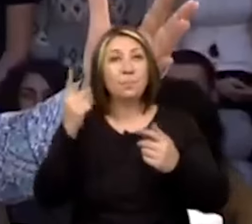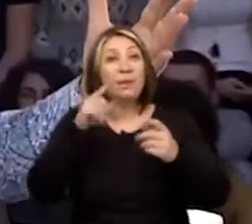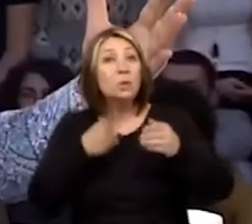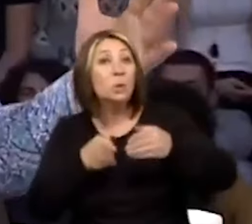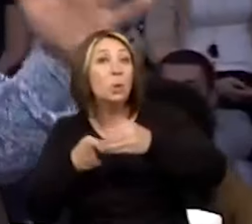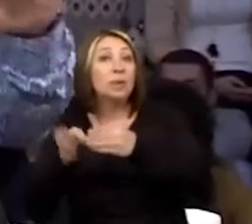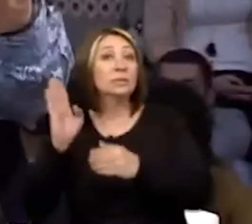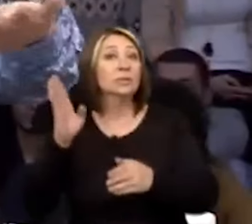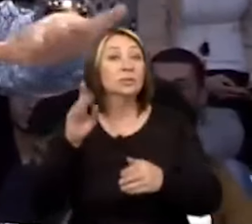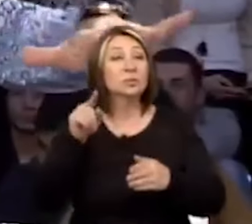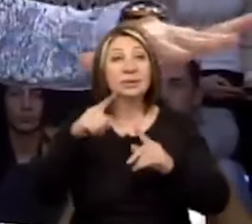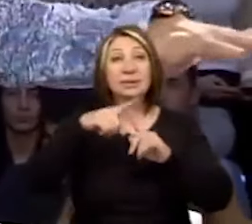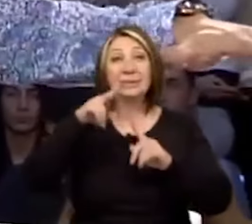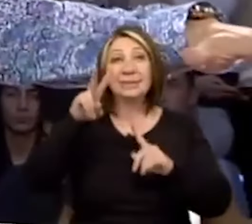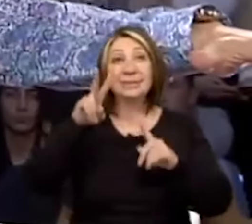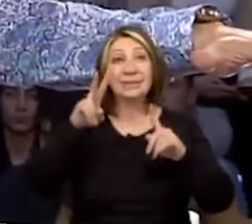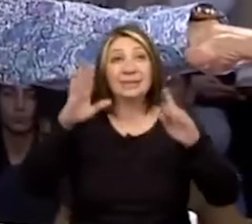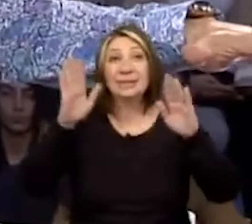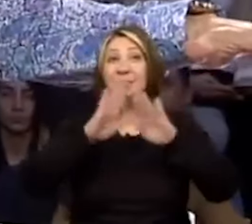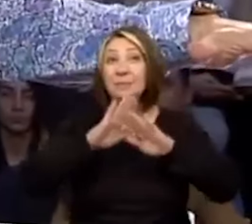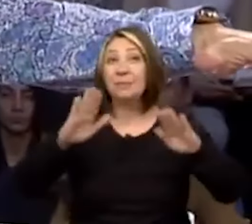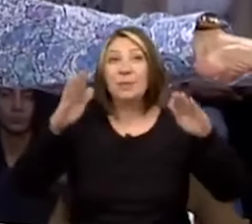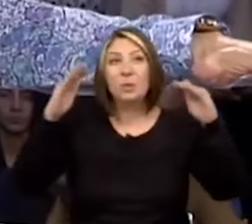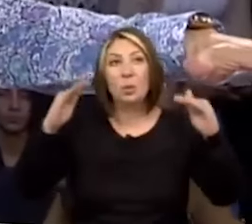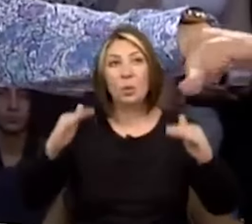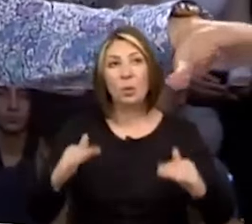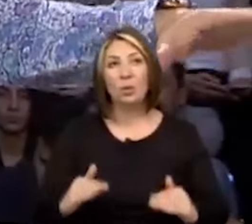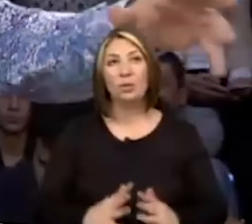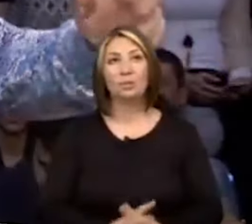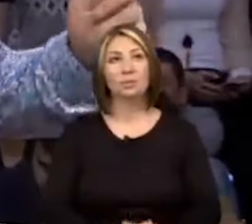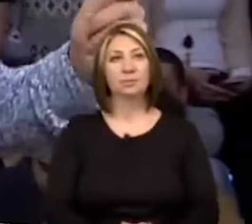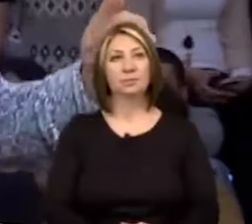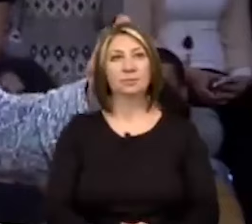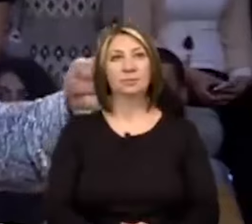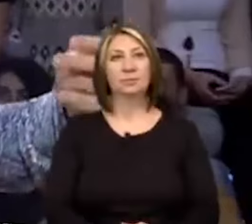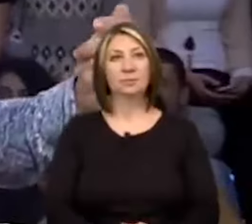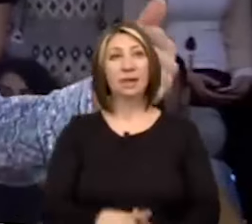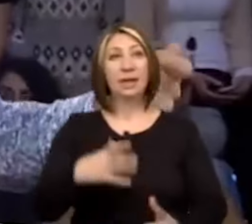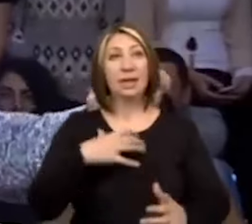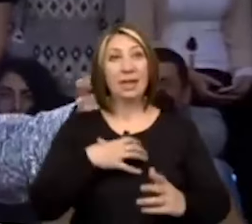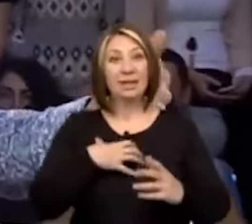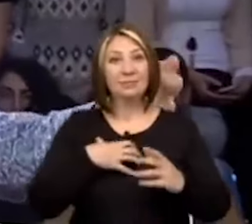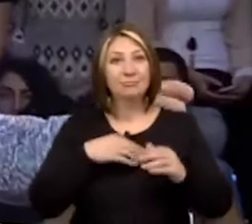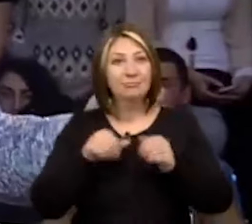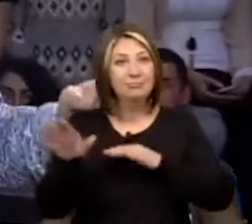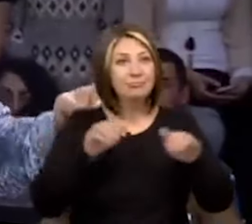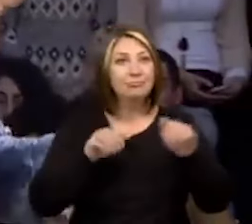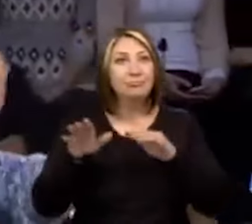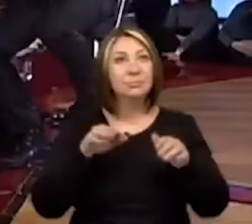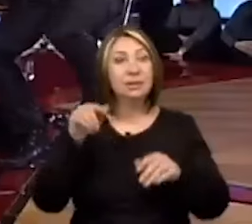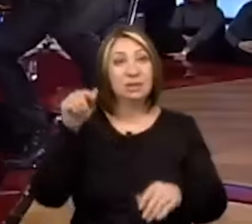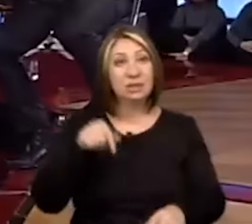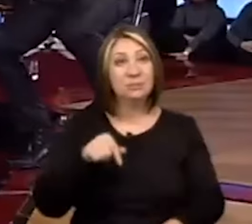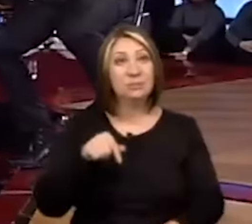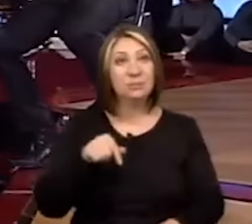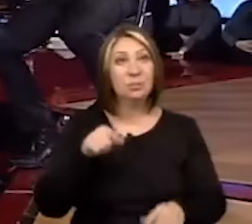virtüele doğru gidiyoruz. Evet. Ve bu televizyon meselesi de çok acayip. Kendi medyalarımızdan patır kütür patır kütür.